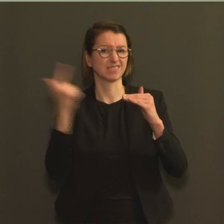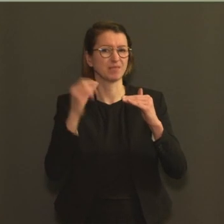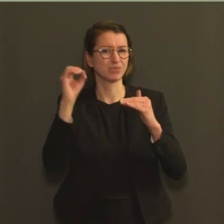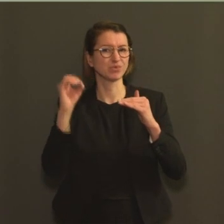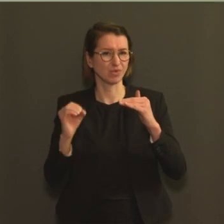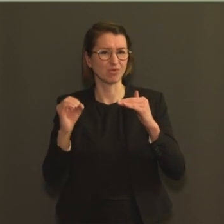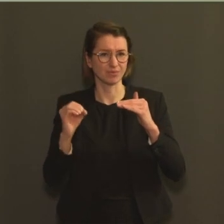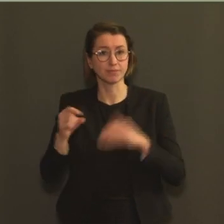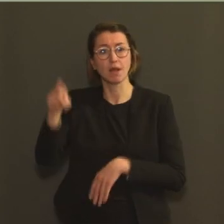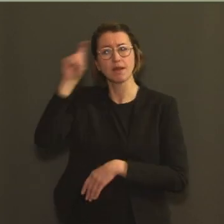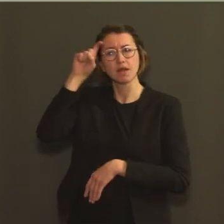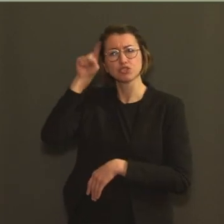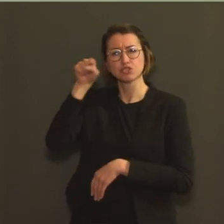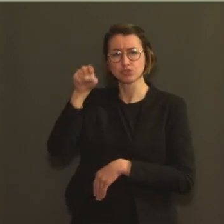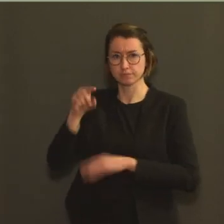flamand 11%.